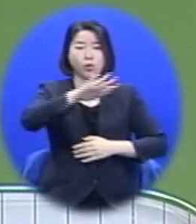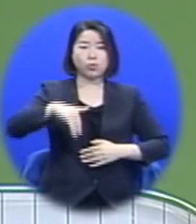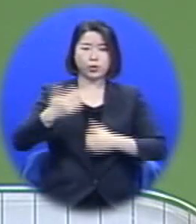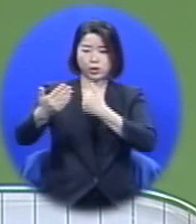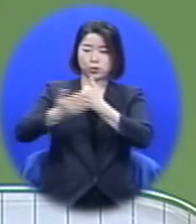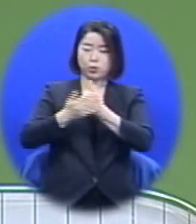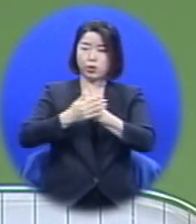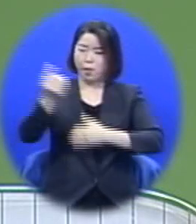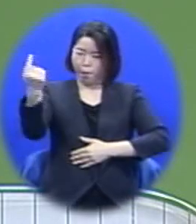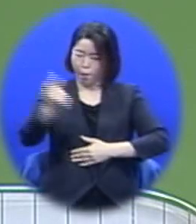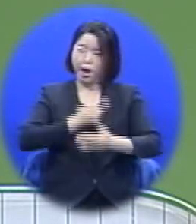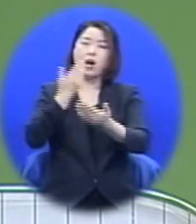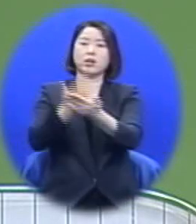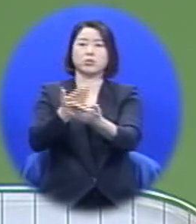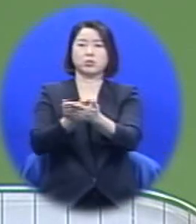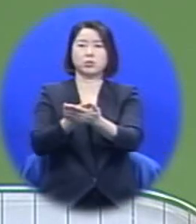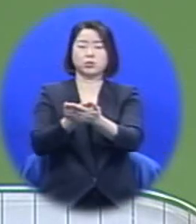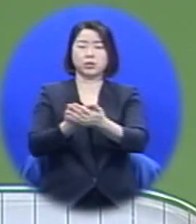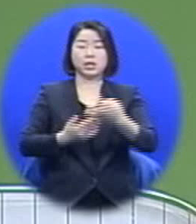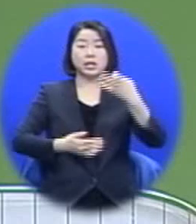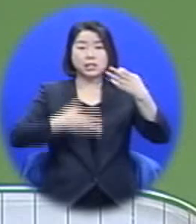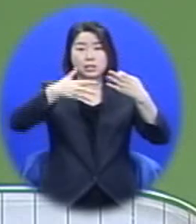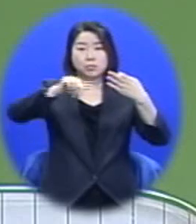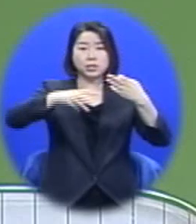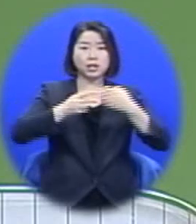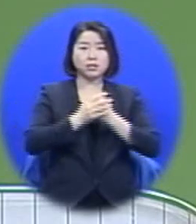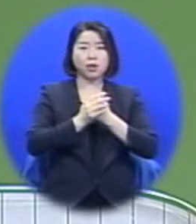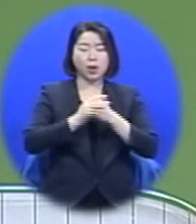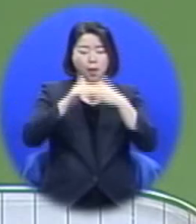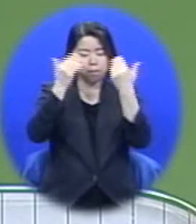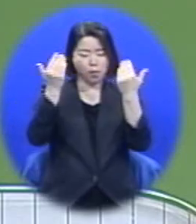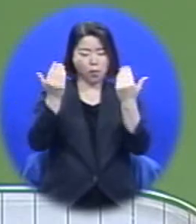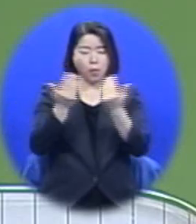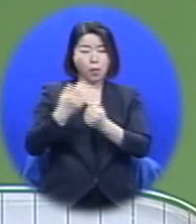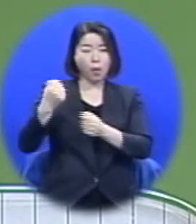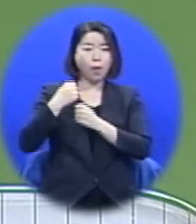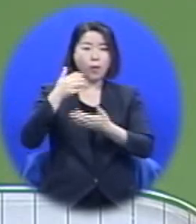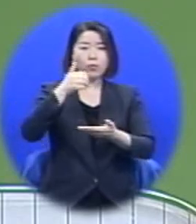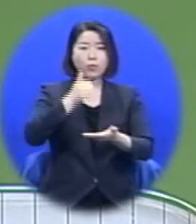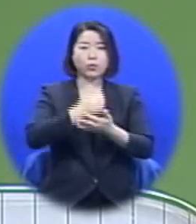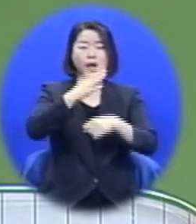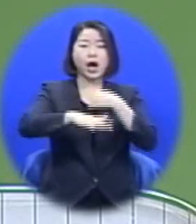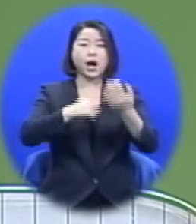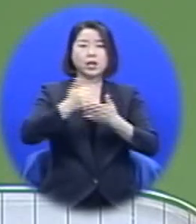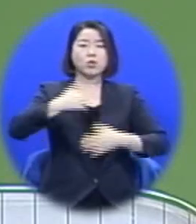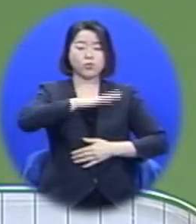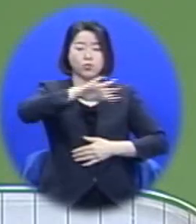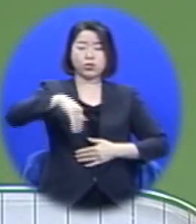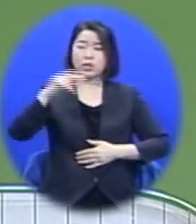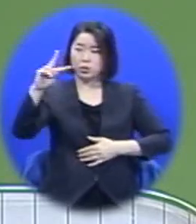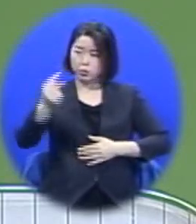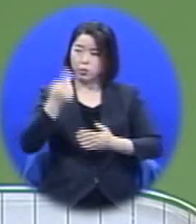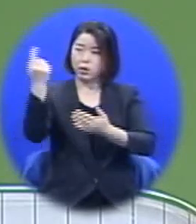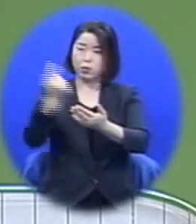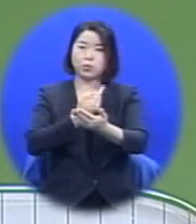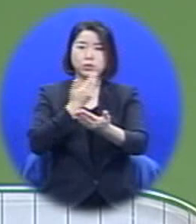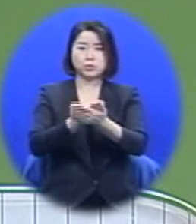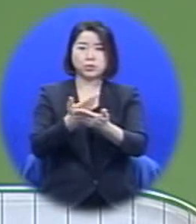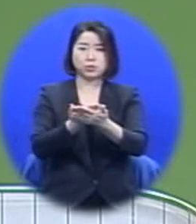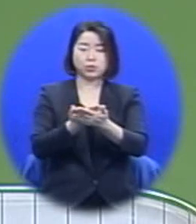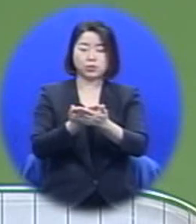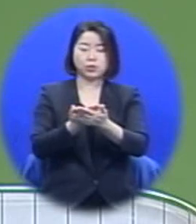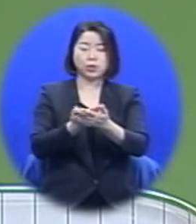와 주십시오 14절에 많은 분의 하나님 우리에게 돌아 오십시오 이렇게 기도합니다 시편기자는